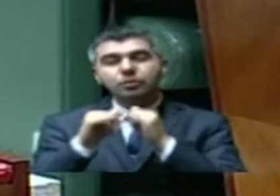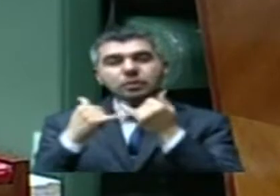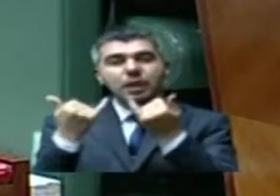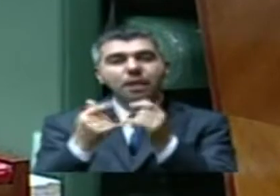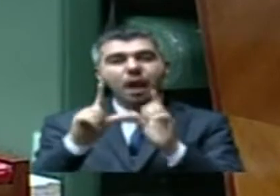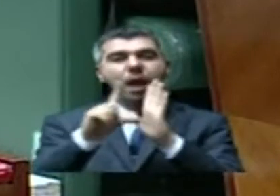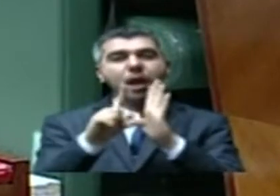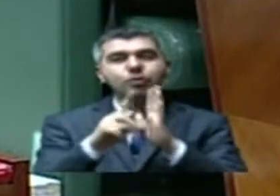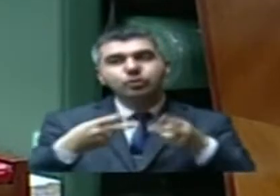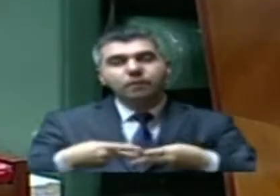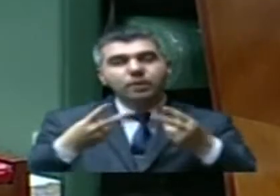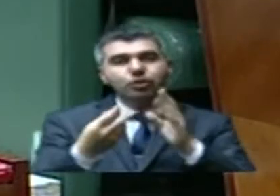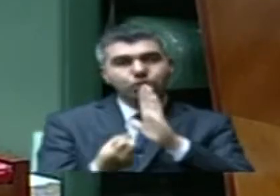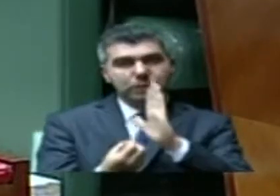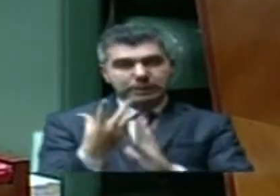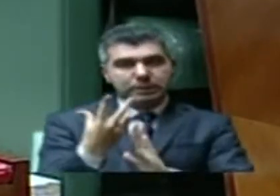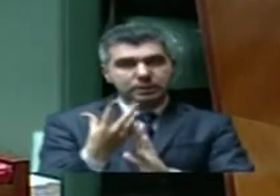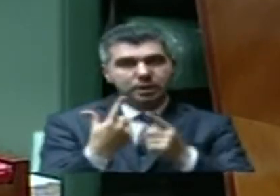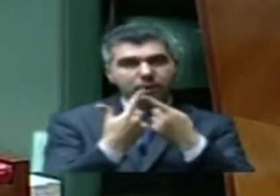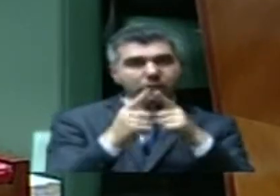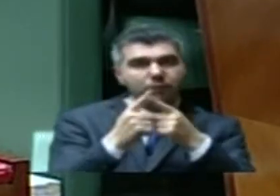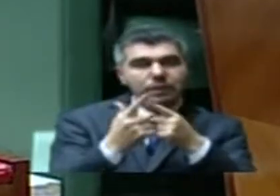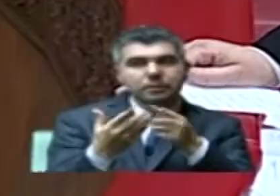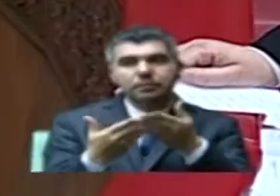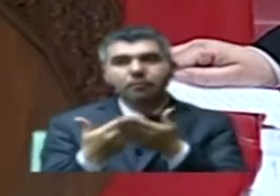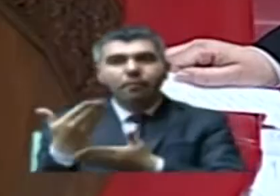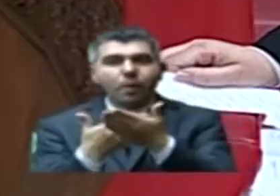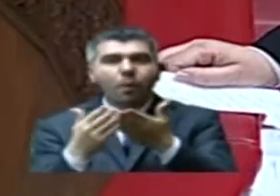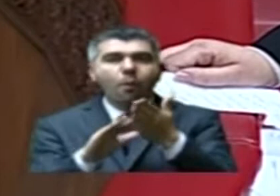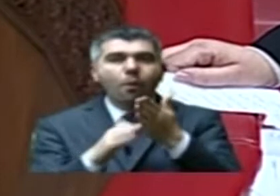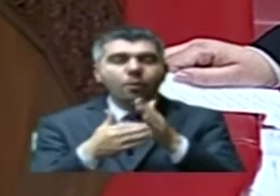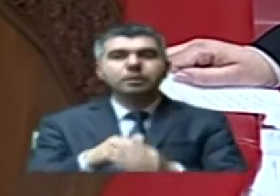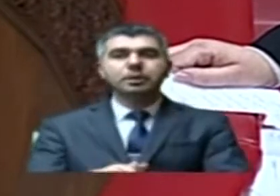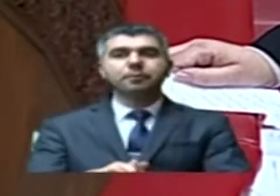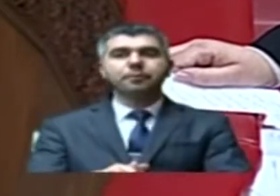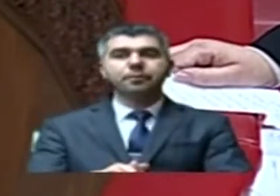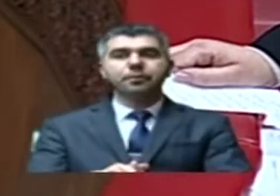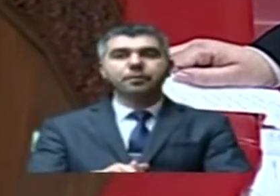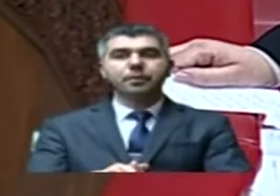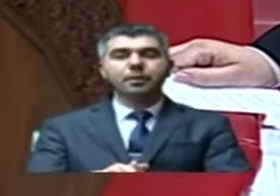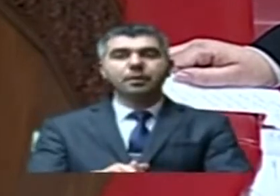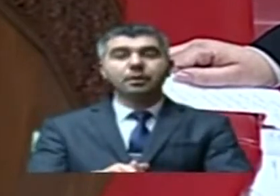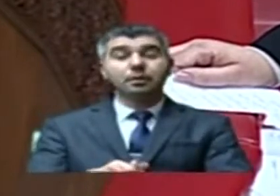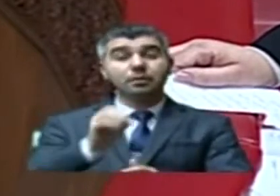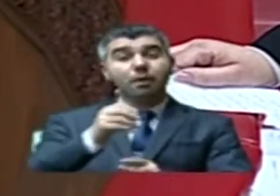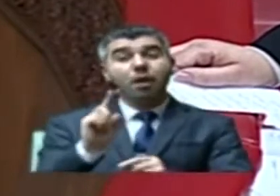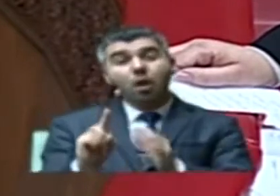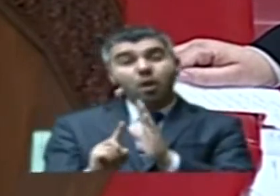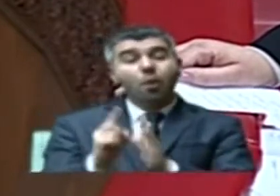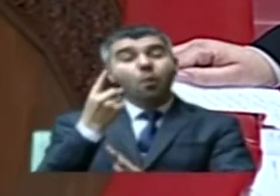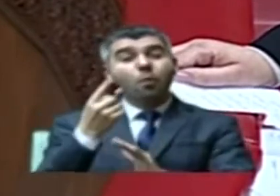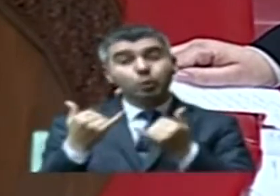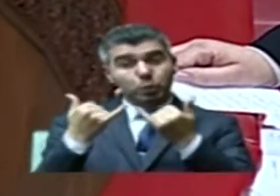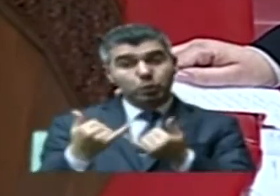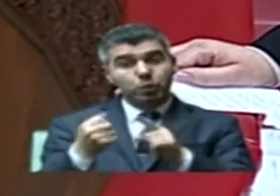بمناسبه ماشي قانون جديد ولكن في اطار المقاربه التشاركيه اللي كنقوموا بها وكنامنوا بها، انه من اجل اول شيء اللي خصنا اليوم